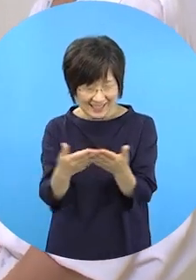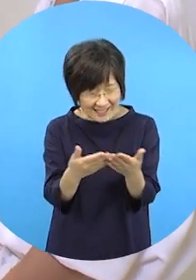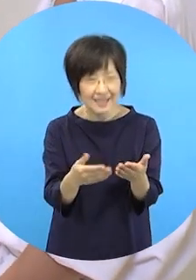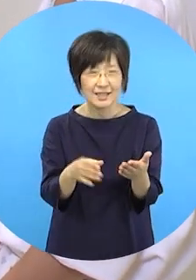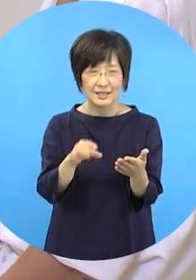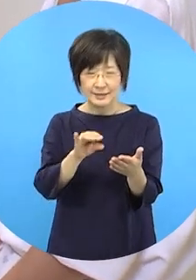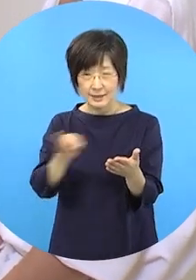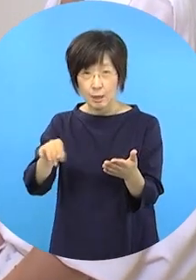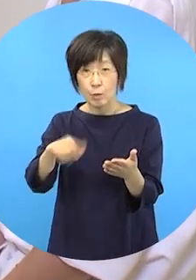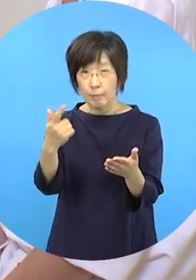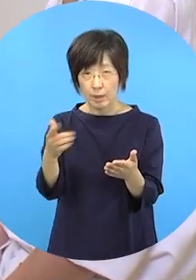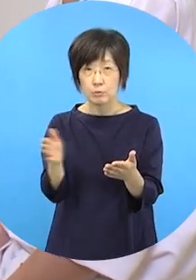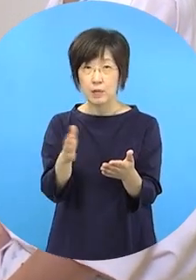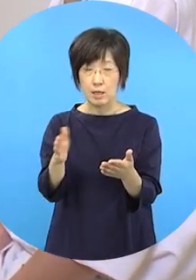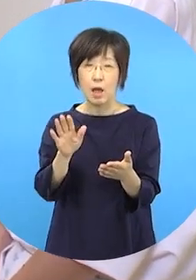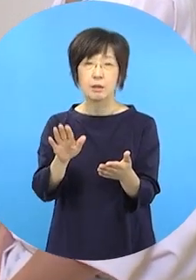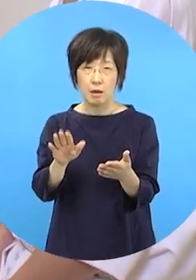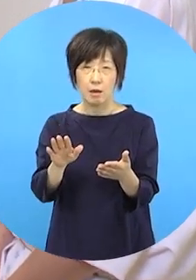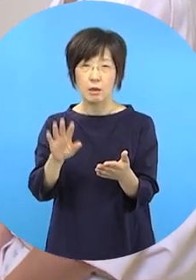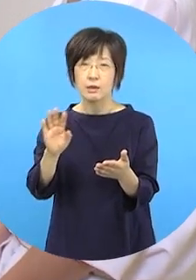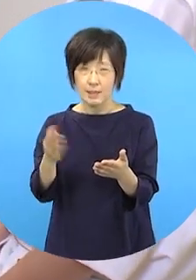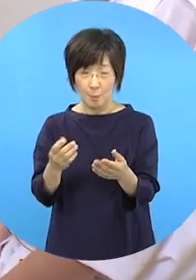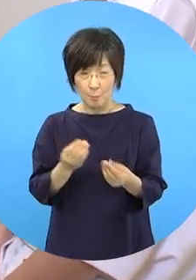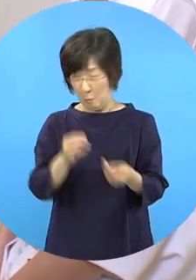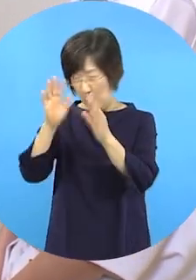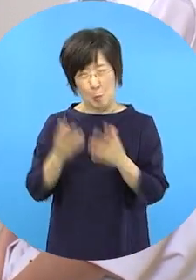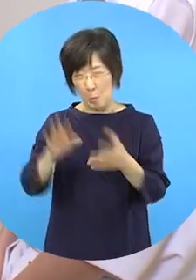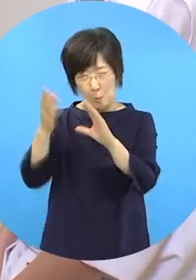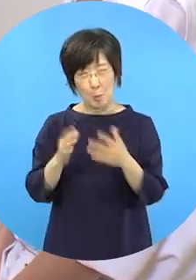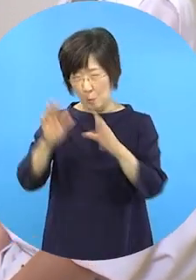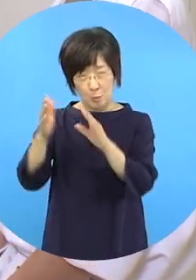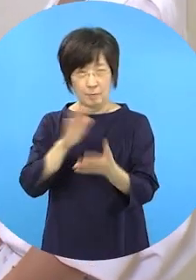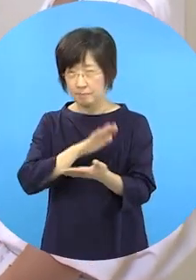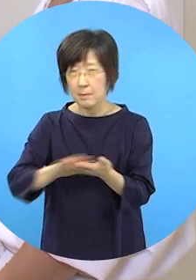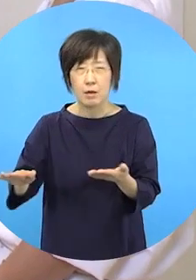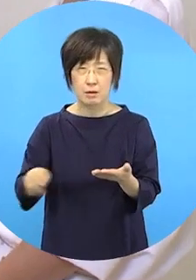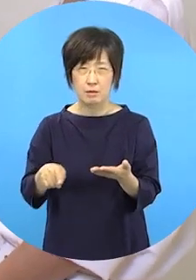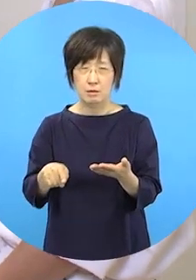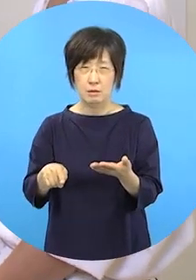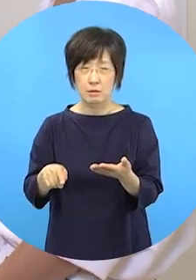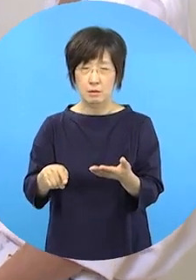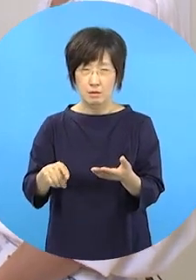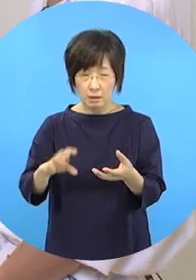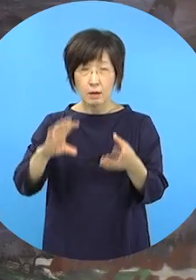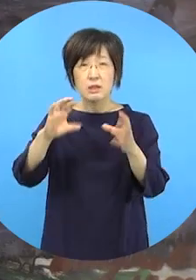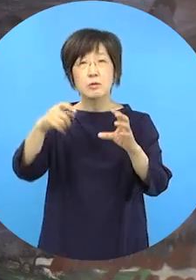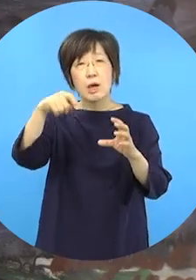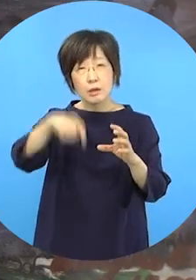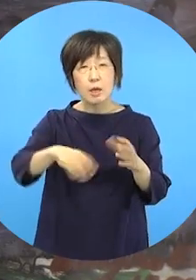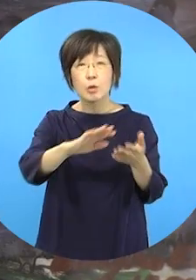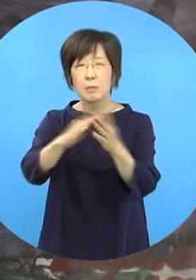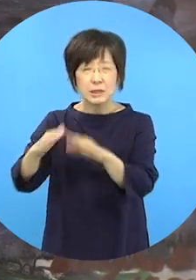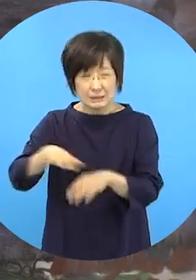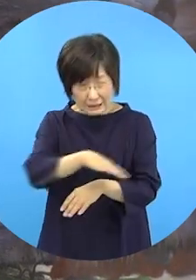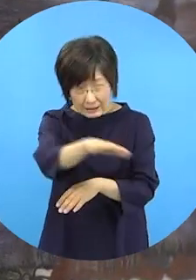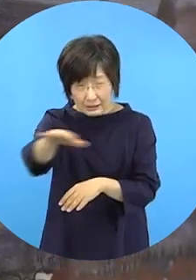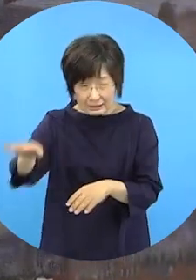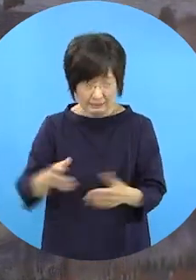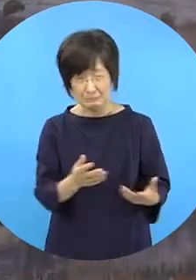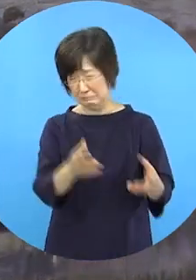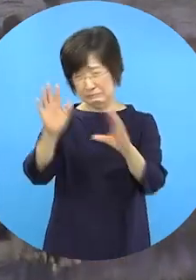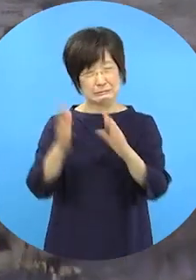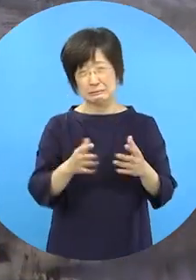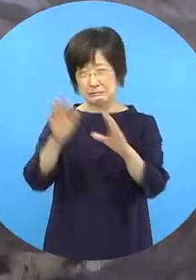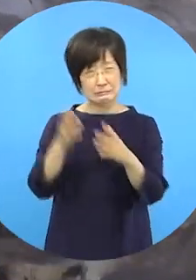ぐらいの作品を火事で一気に失ってしまうんです。岩内の町全体を焼き尽くすような大きな大火がありまして